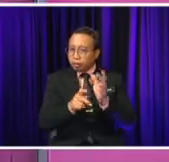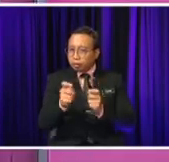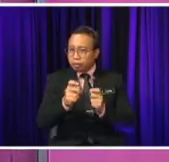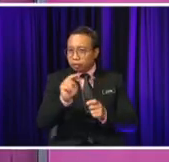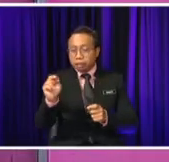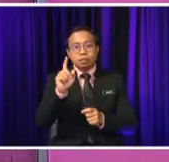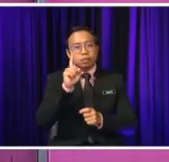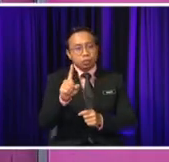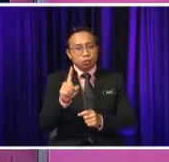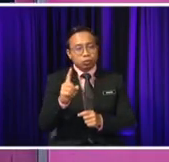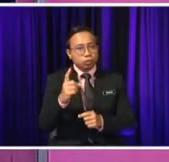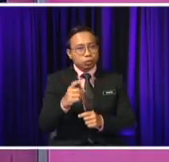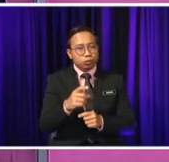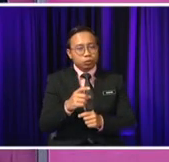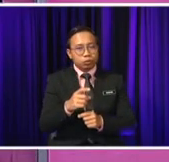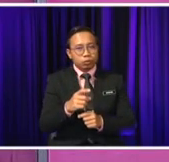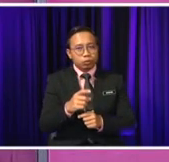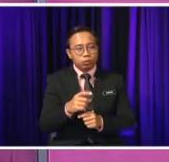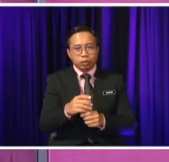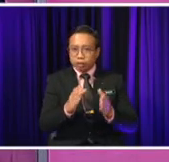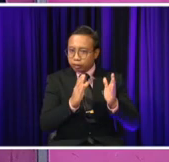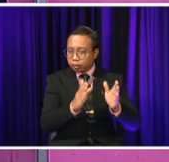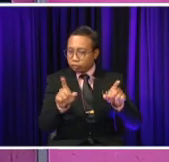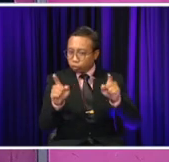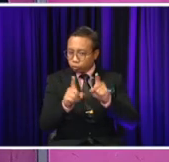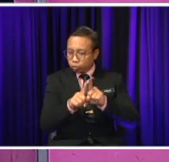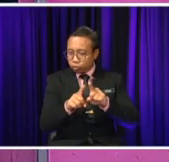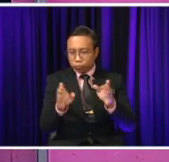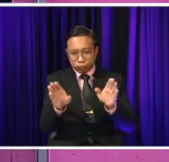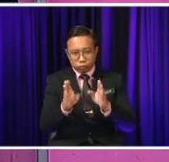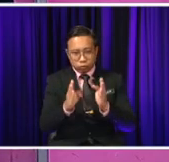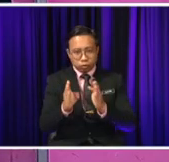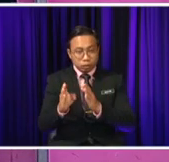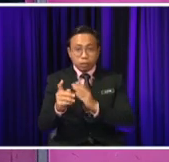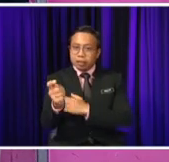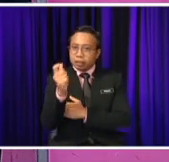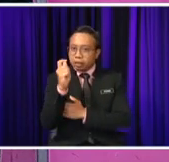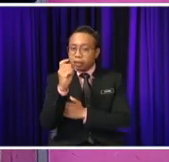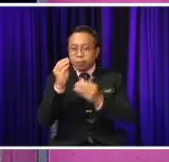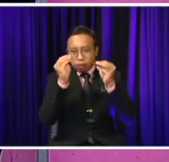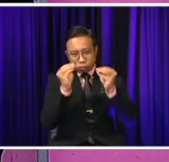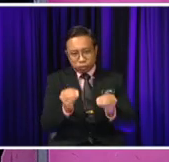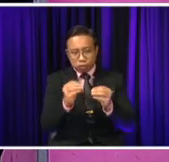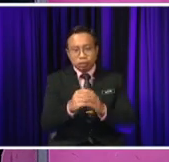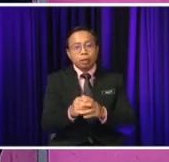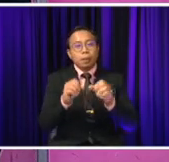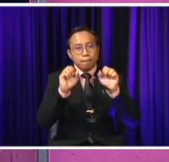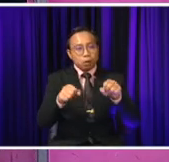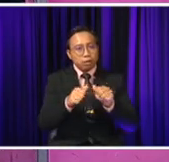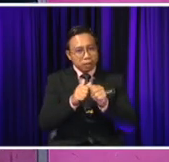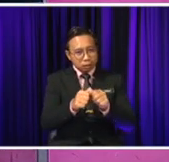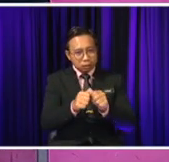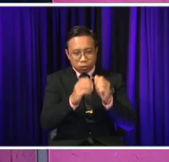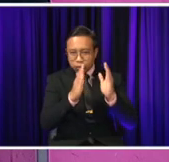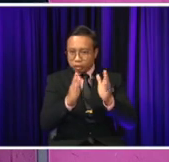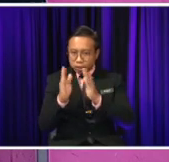sesuatu yang seseorang itu penyelarasan petaminannya ada penjelasan tenaga manusia agar dapat mengikut perancangan